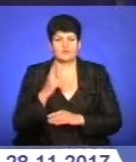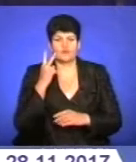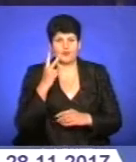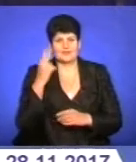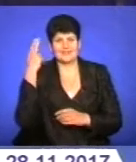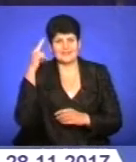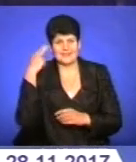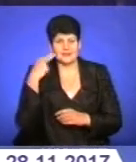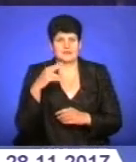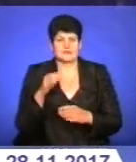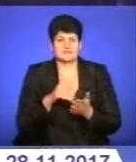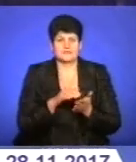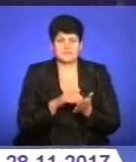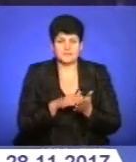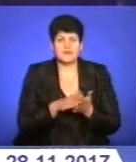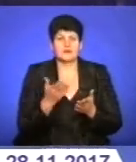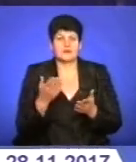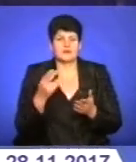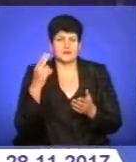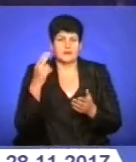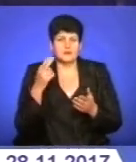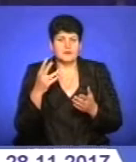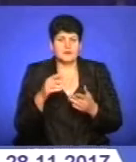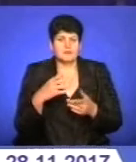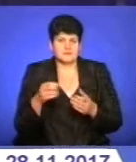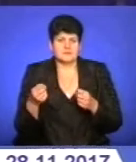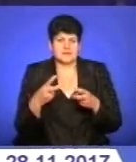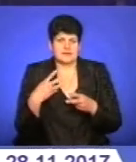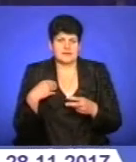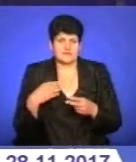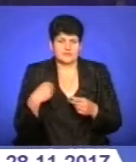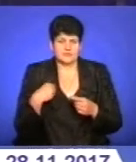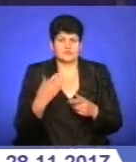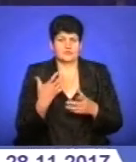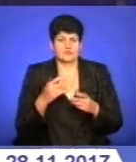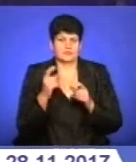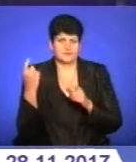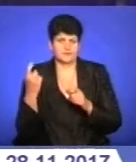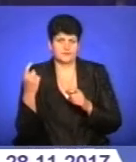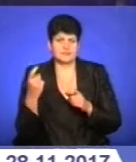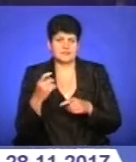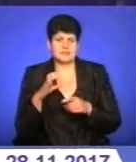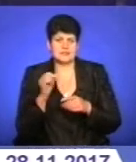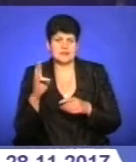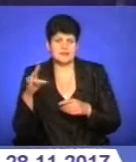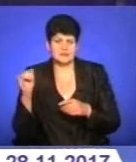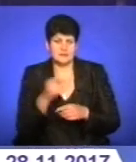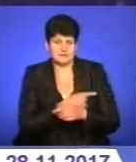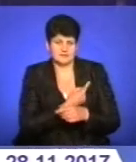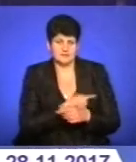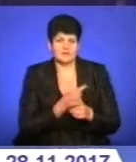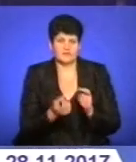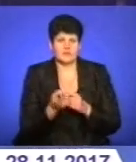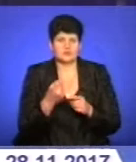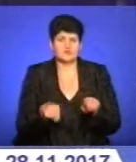кабанів. Фахівці Львівської регіональної державної лабораторії ветеринарної медицини підтвердили наявність вірусу АЧС у загиблих тварин.